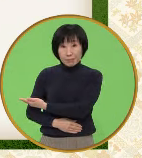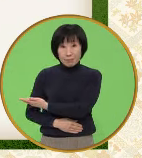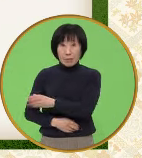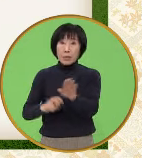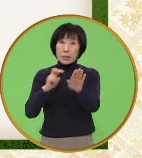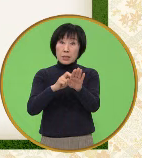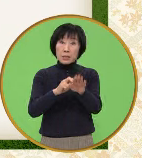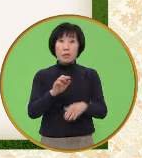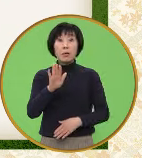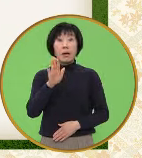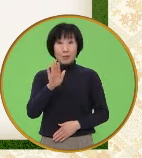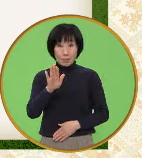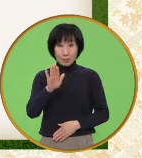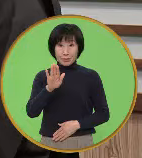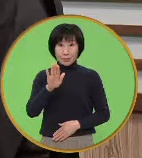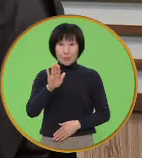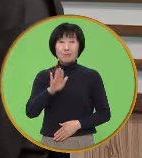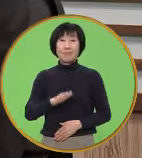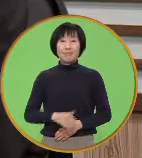を行いますよ。